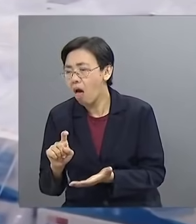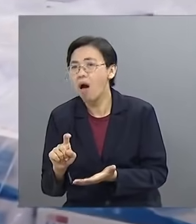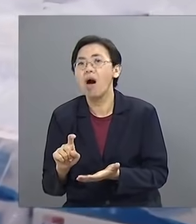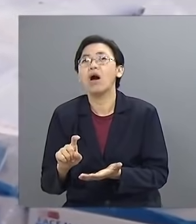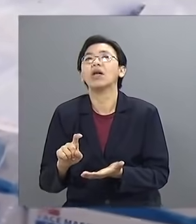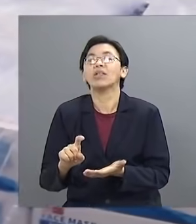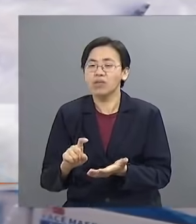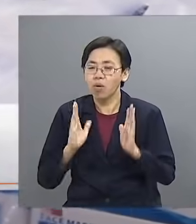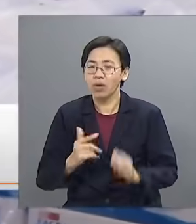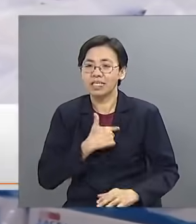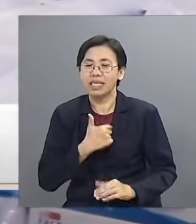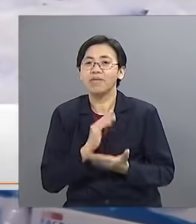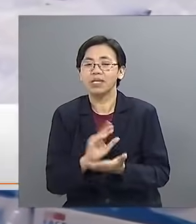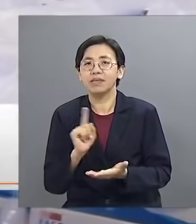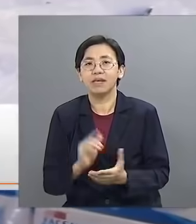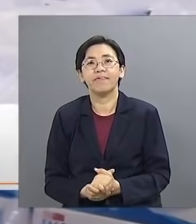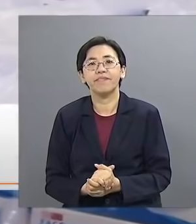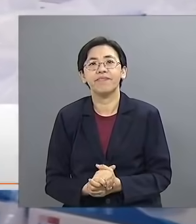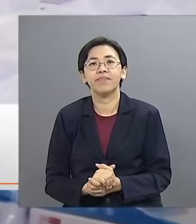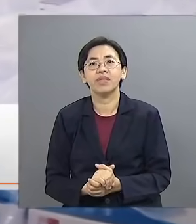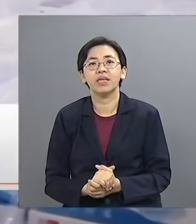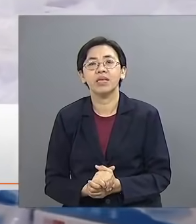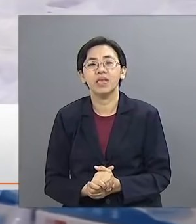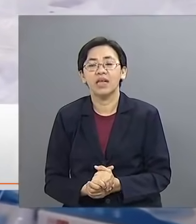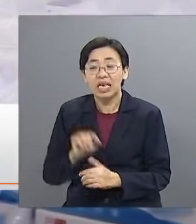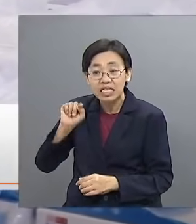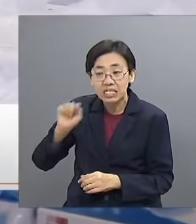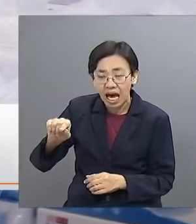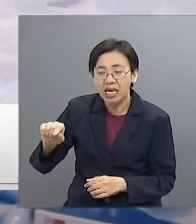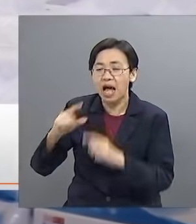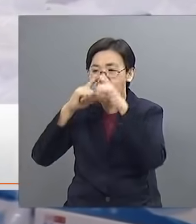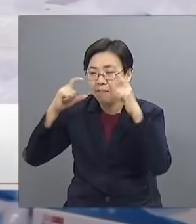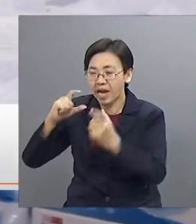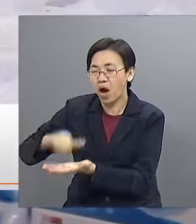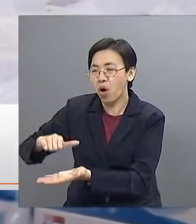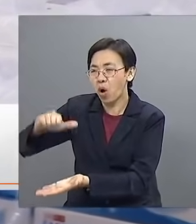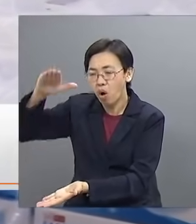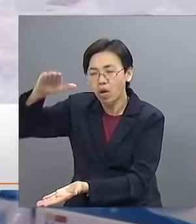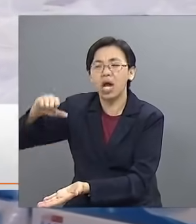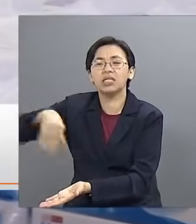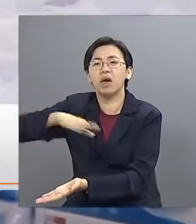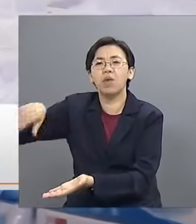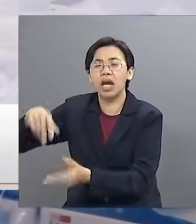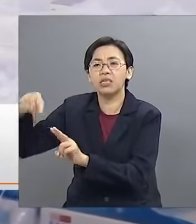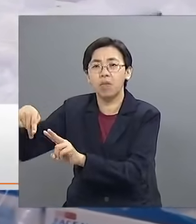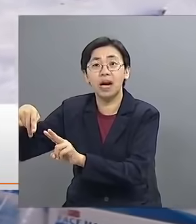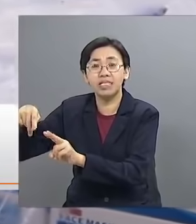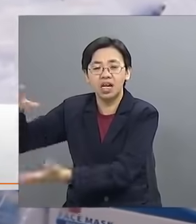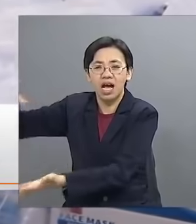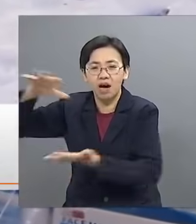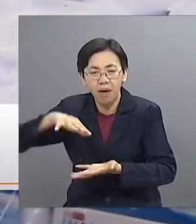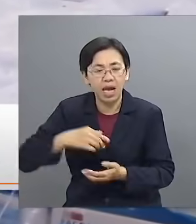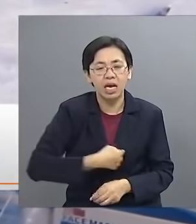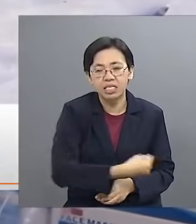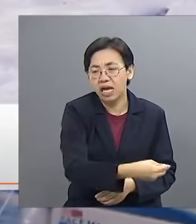อนนี้ได้สั่งแมสมาทั้งหมด 2,000 กล่องเพื่อจะไปใช้ประชาชนทั้งตำบลบ่อพลอยเนี่ยตอนนี้เริ่มต้นกำลัง